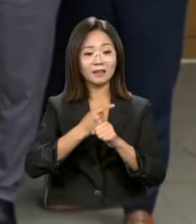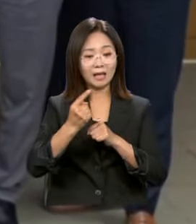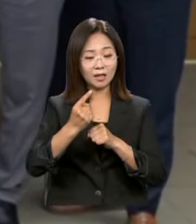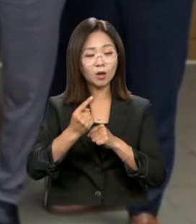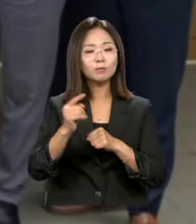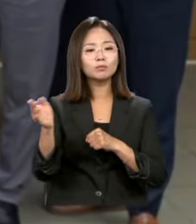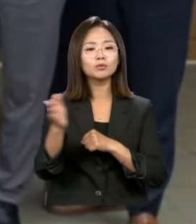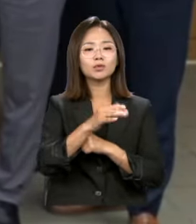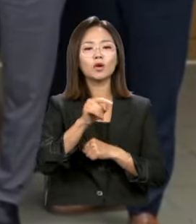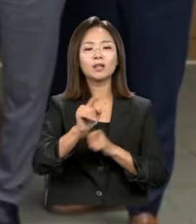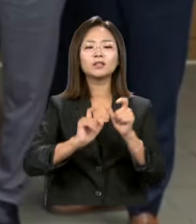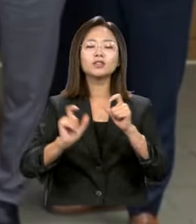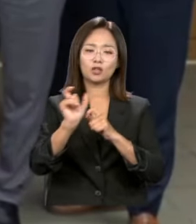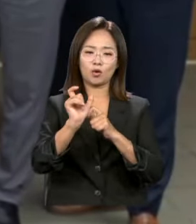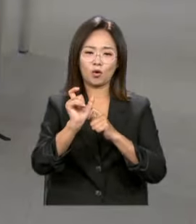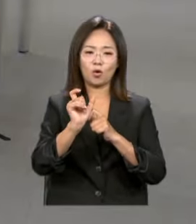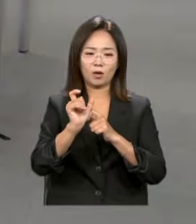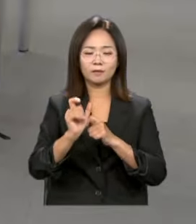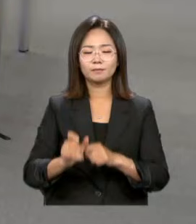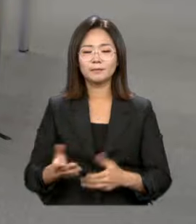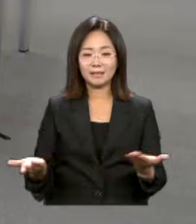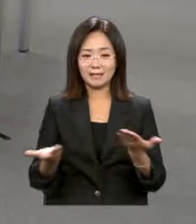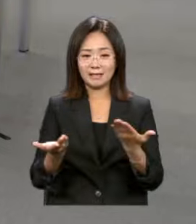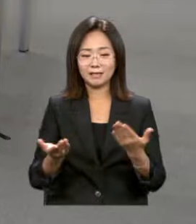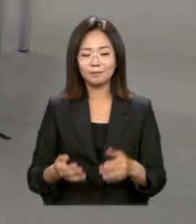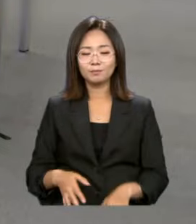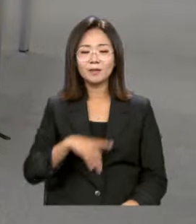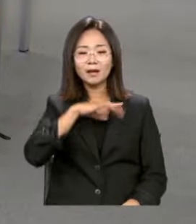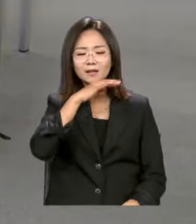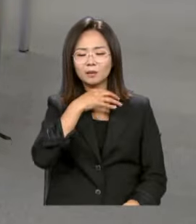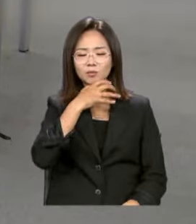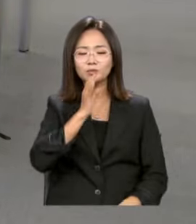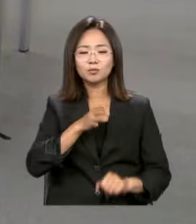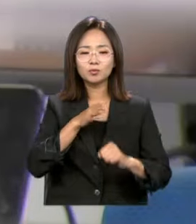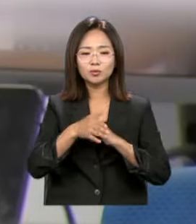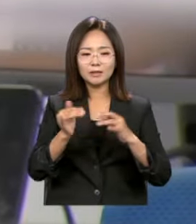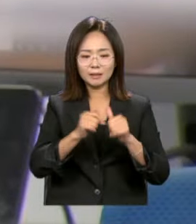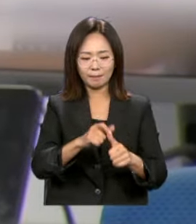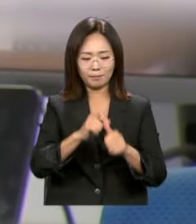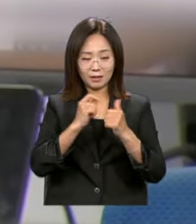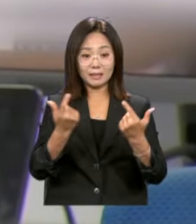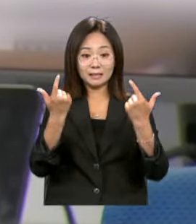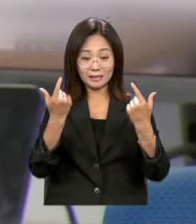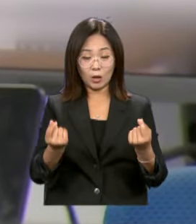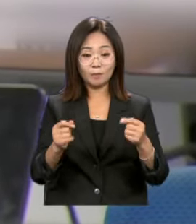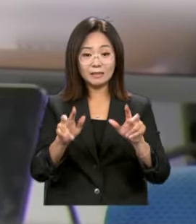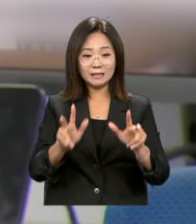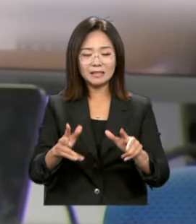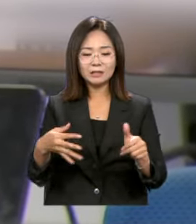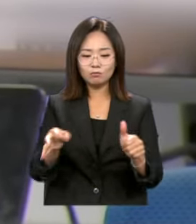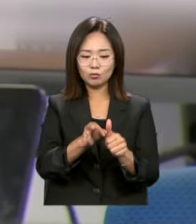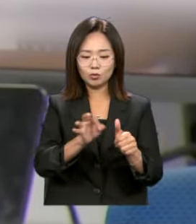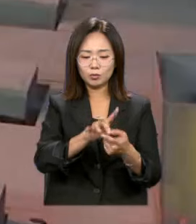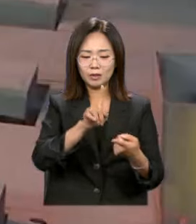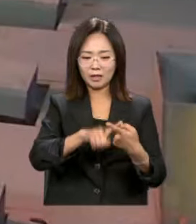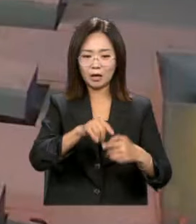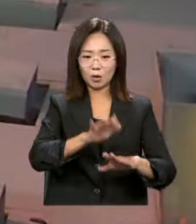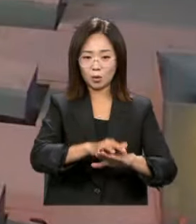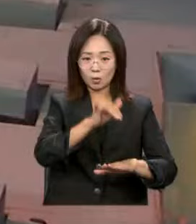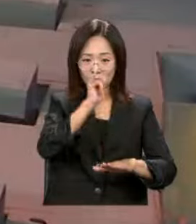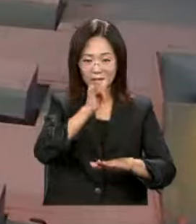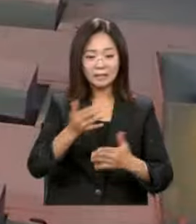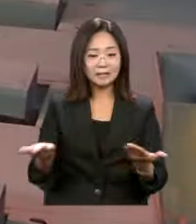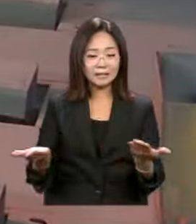살을 더 늘리기로 합의했습니다 고령화 속 구인난에 임금 피크 제처럼 현재 급여 체계는 유지하되